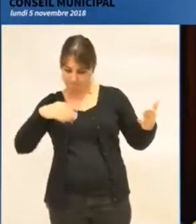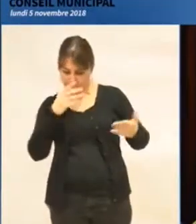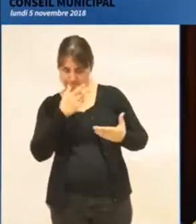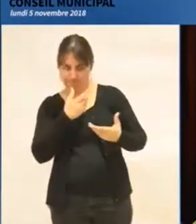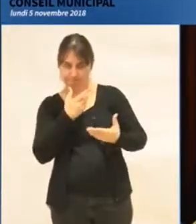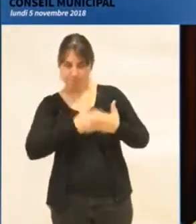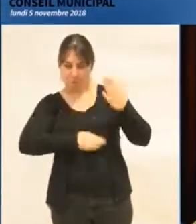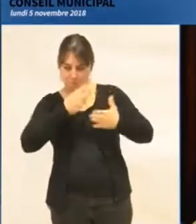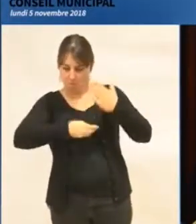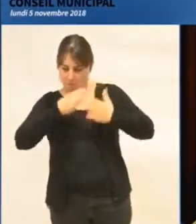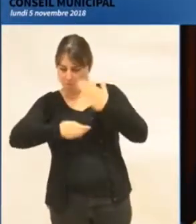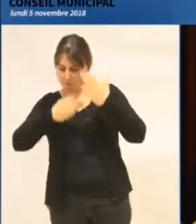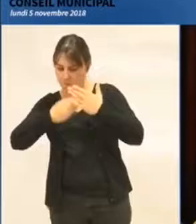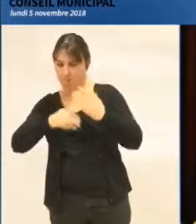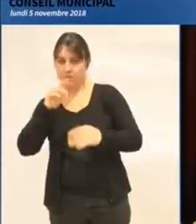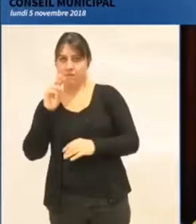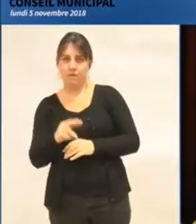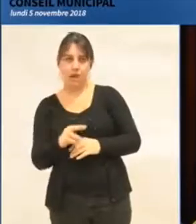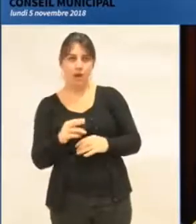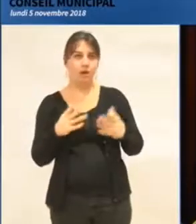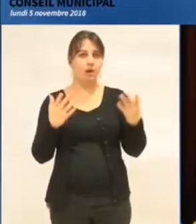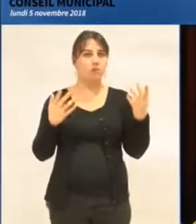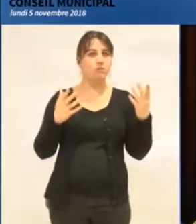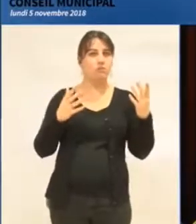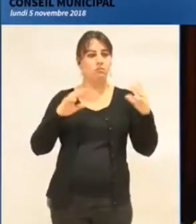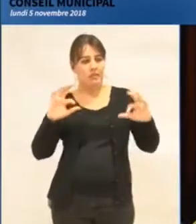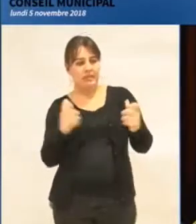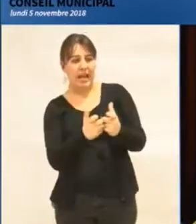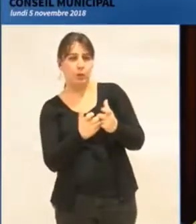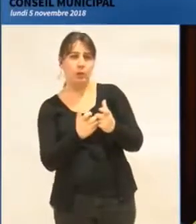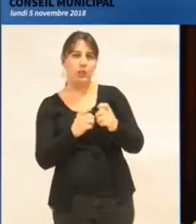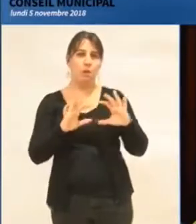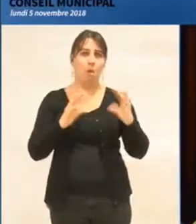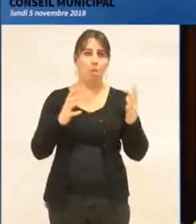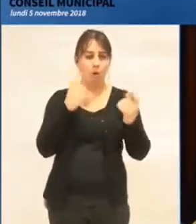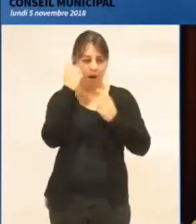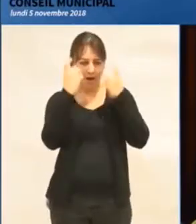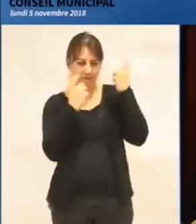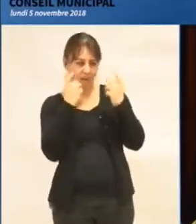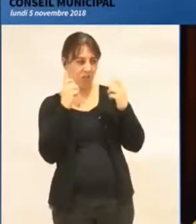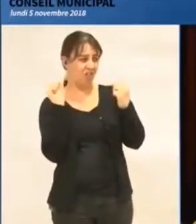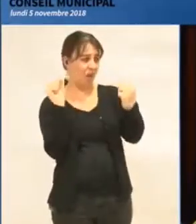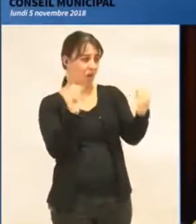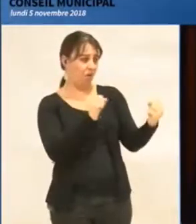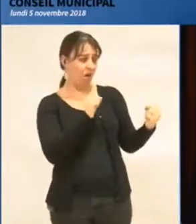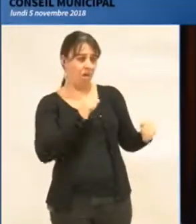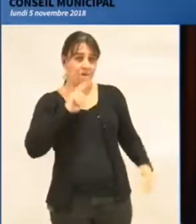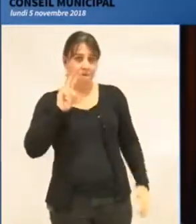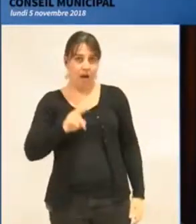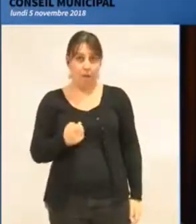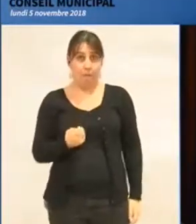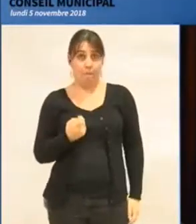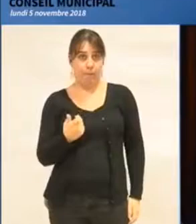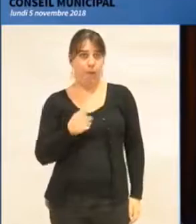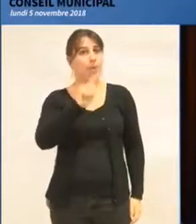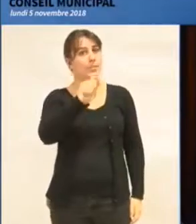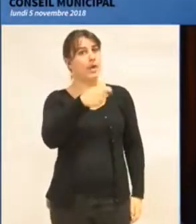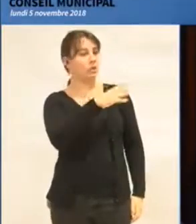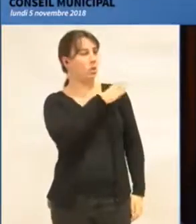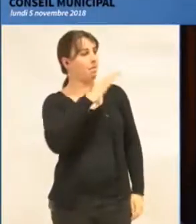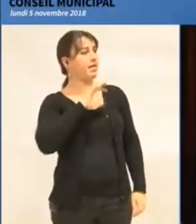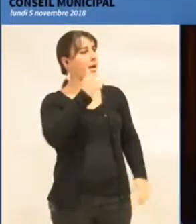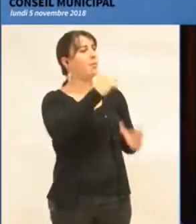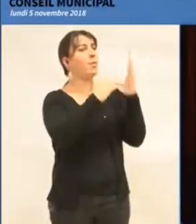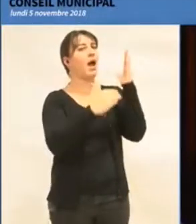délibération et nous ne savons pas quels éléments de diagnostic partagés pourraient être les nôtres ce soir, même si votre propos liminaire, madame la